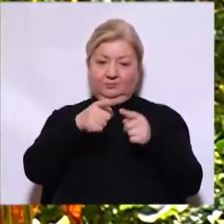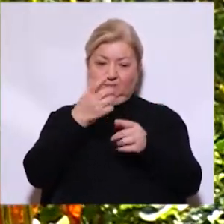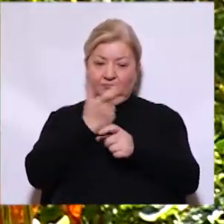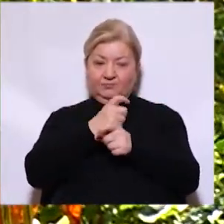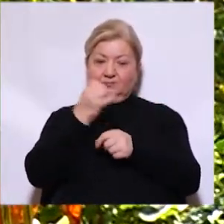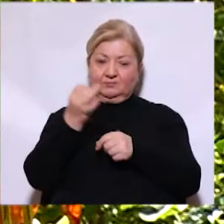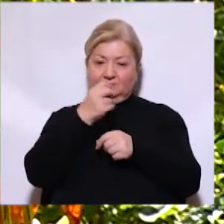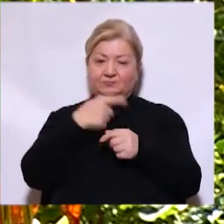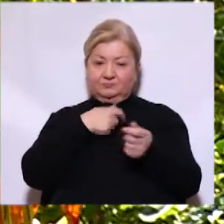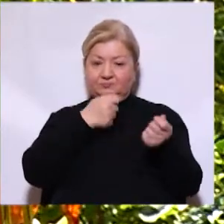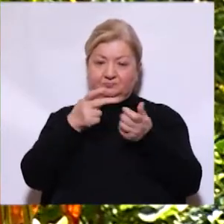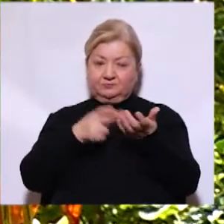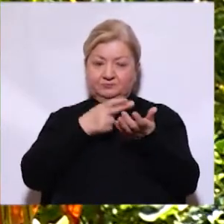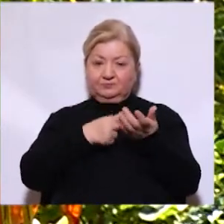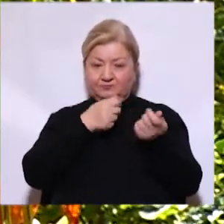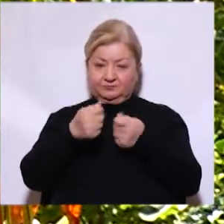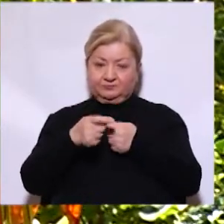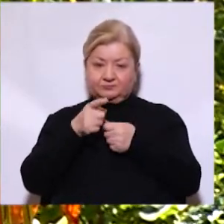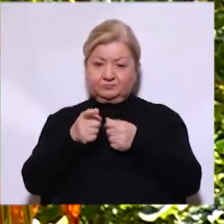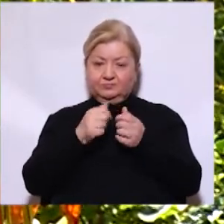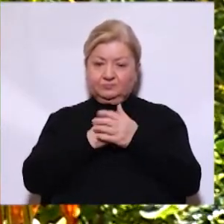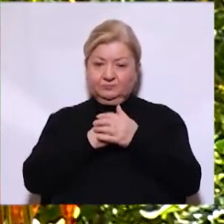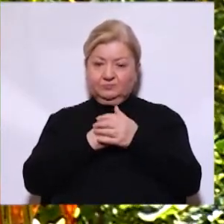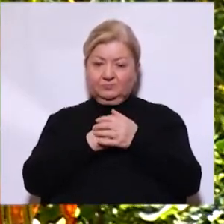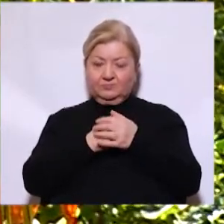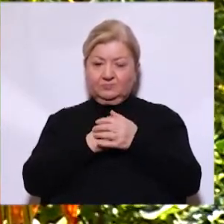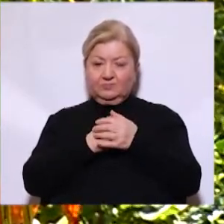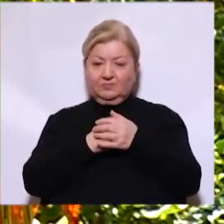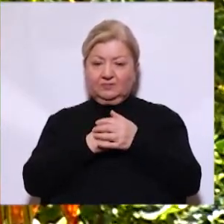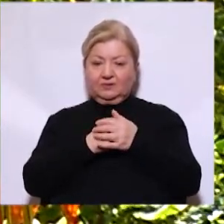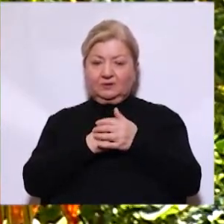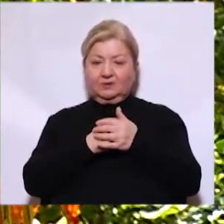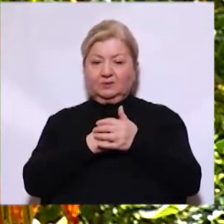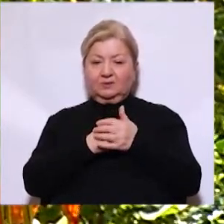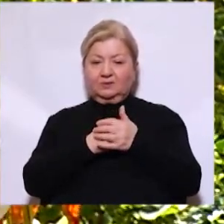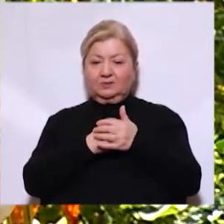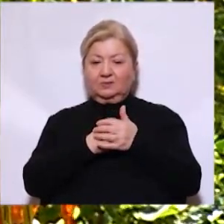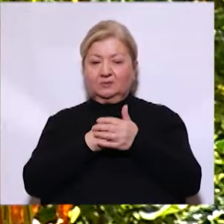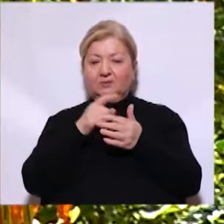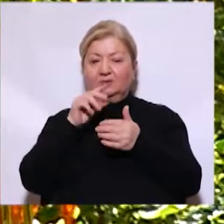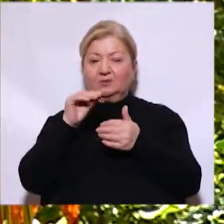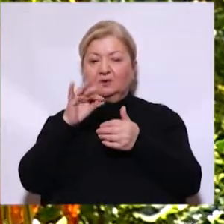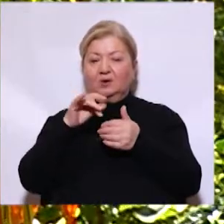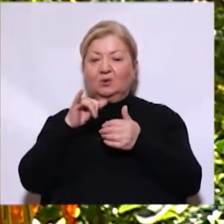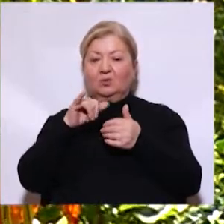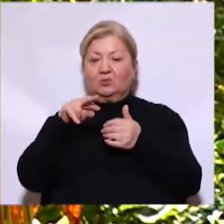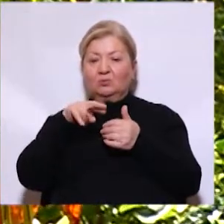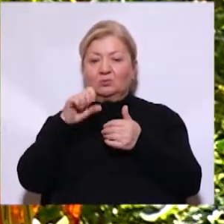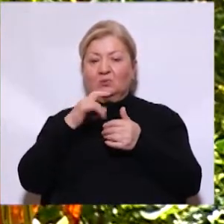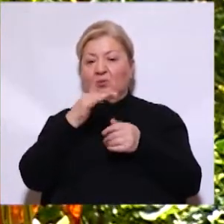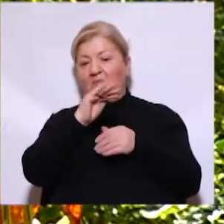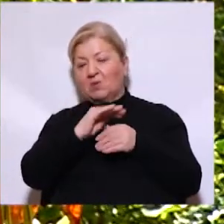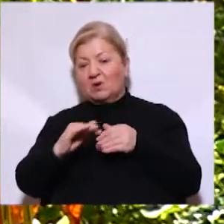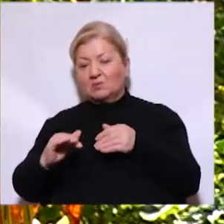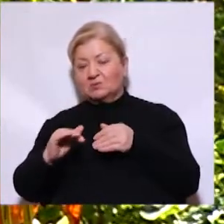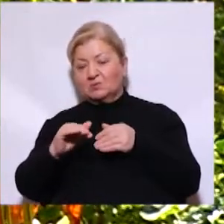ერთი ძალიან საინტერესო წიგნი წამოვიღე, ეს არის დინო ბუცატის თათრების უდაბნო. ეს მაინც და მაინც საბავშვო წიგნია, თქო,